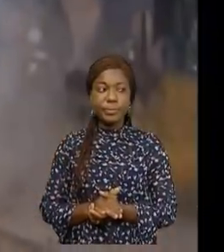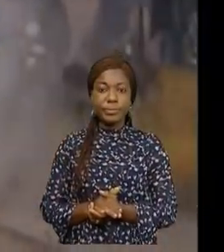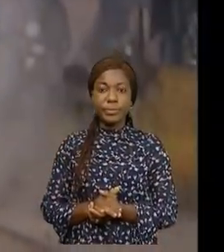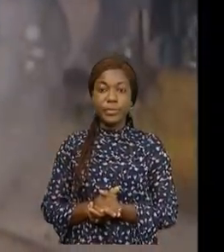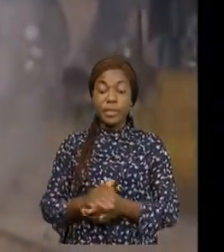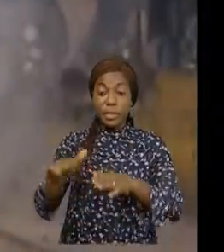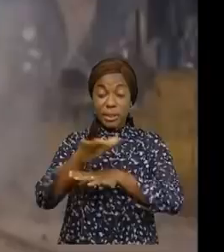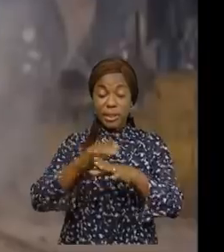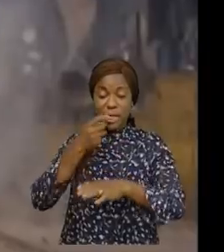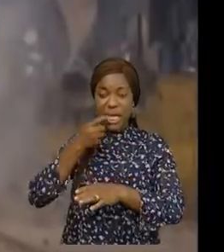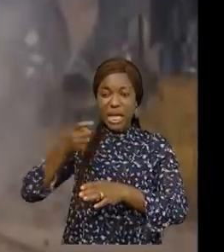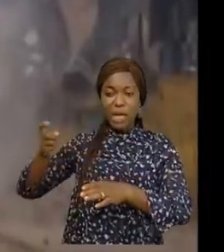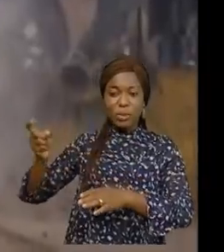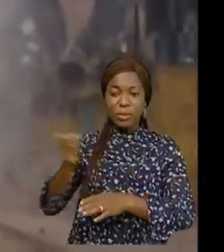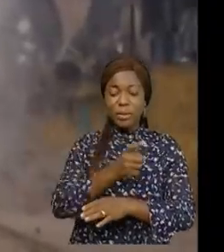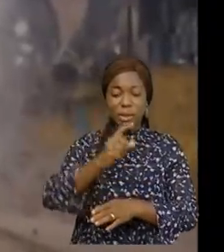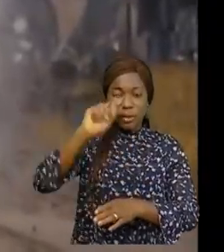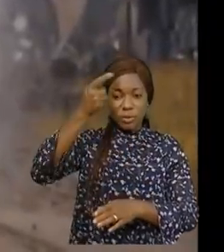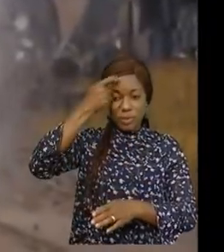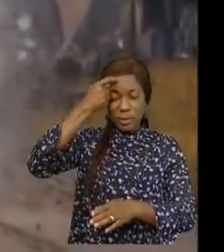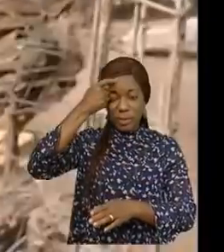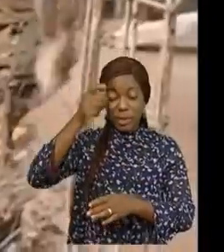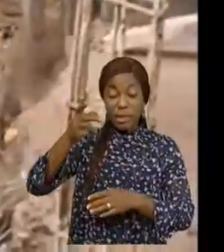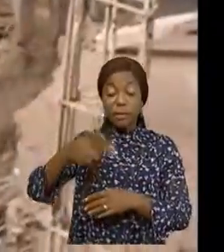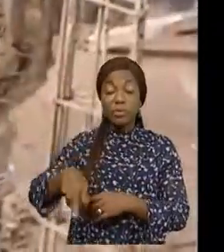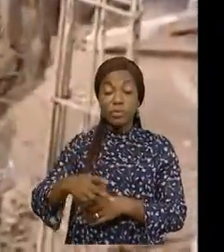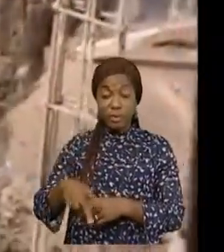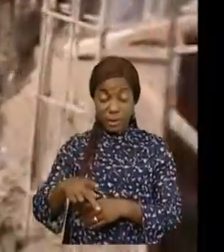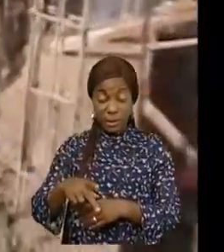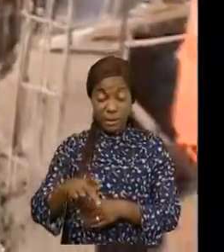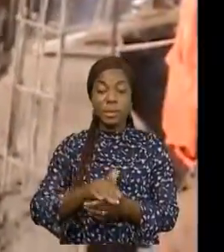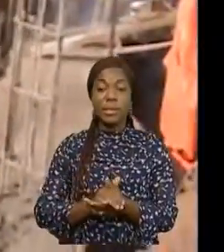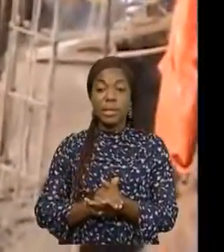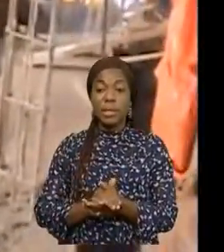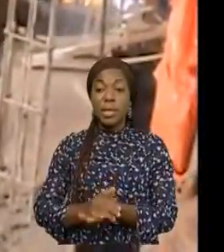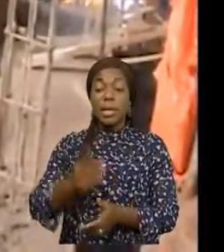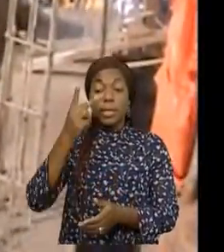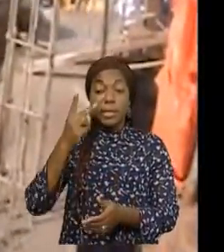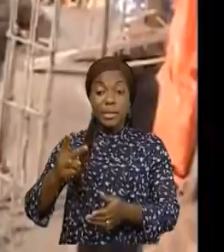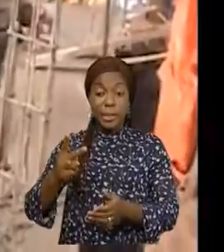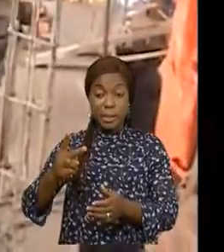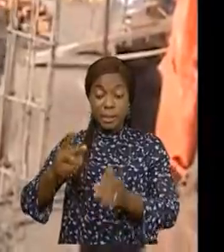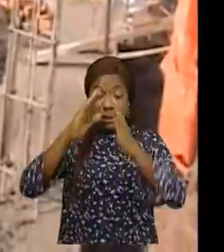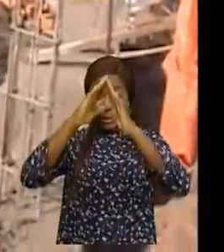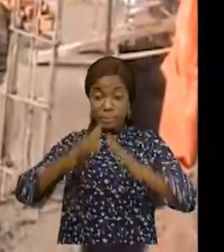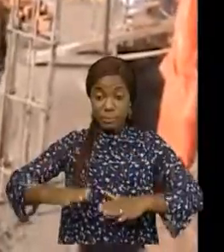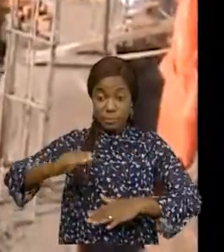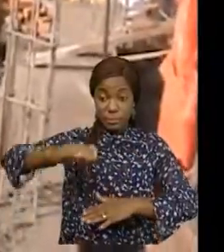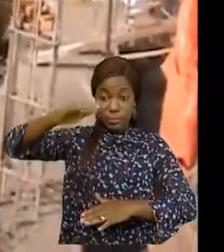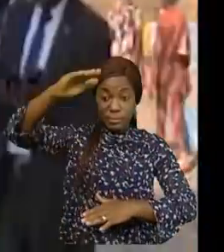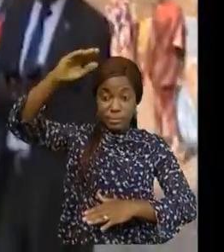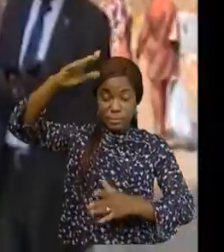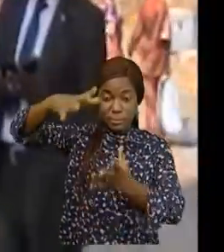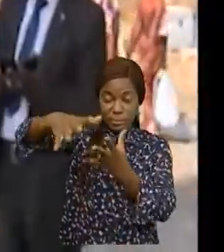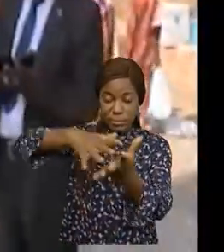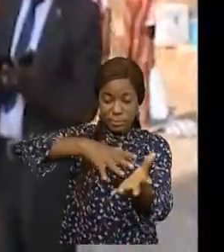Sur instruction du gouverneur des provinces du Sud Kivu, Teungwa Bijekasi, deux bâtiments ont été démolis le mardi 25 mai par le ministre